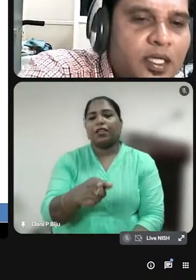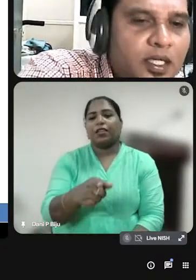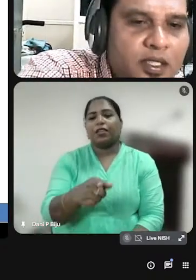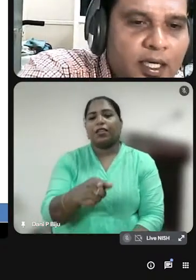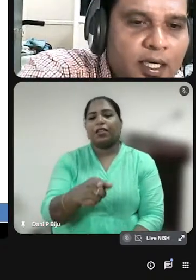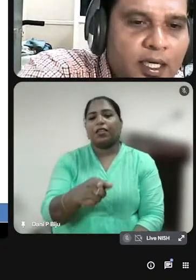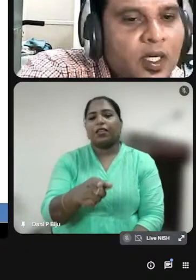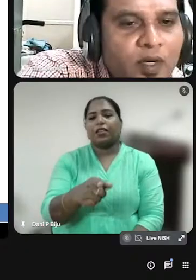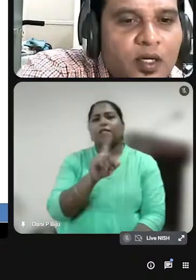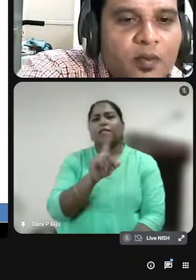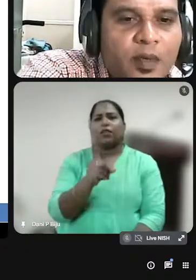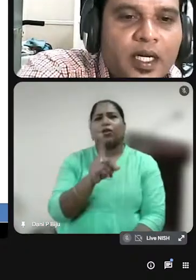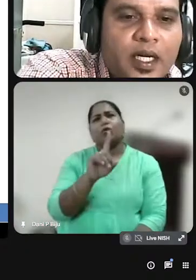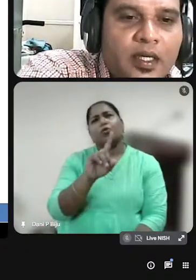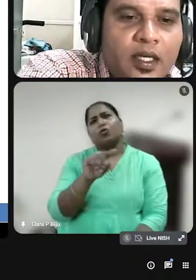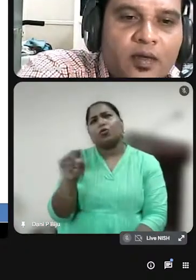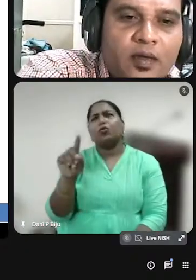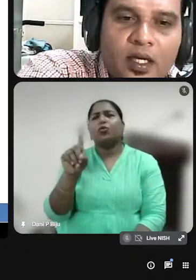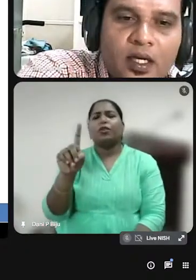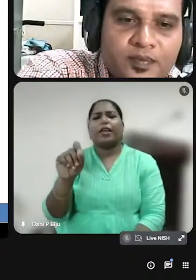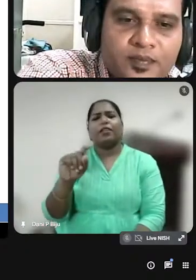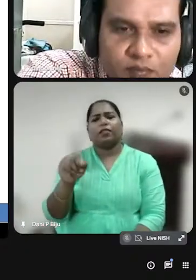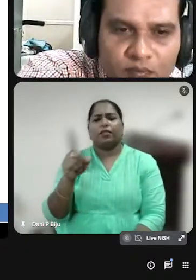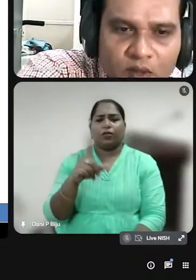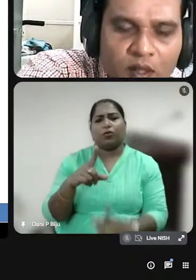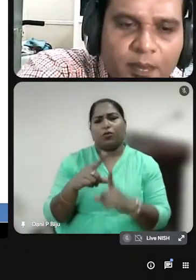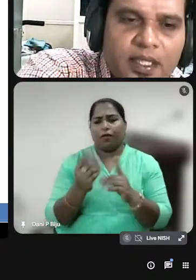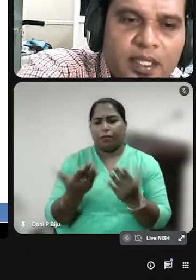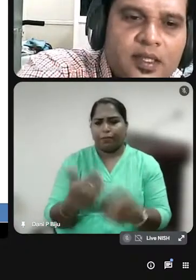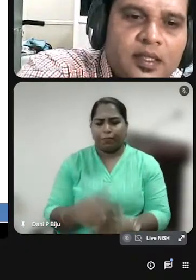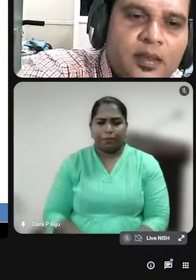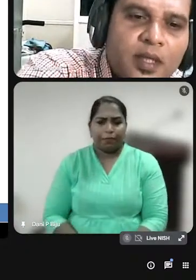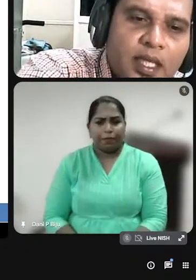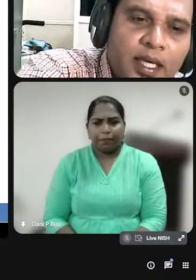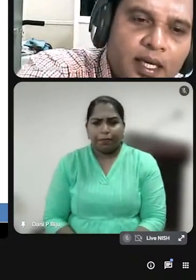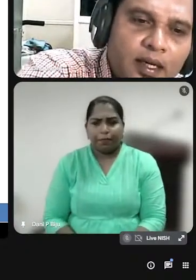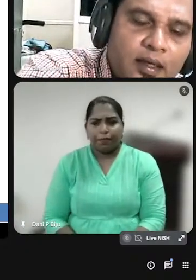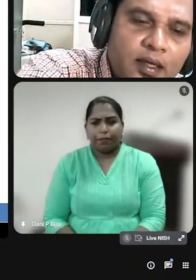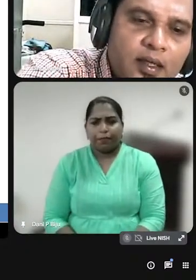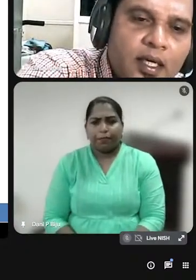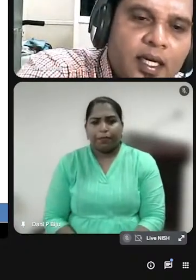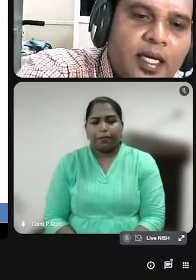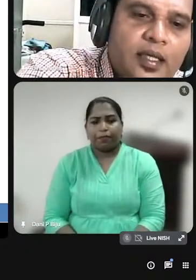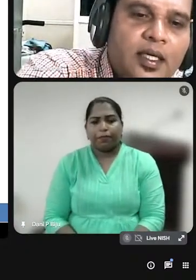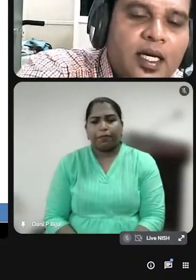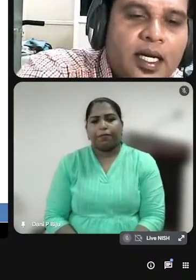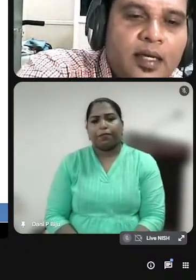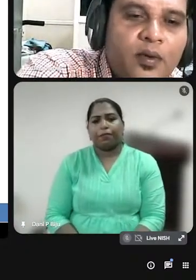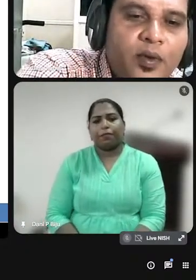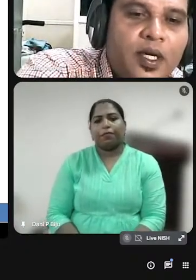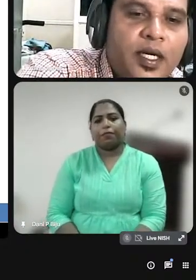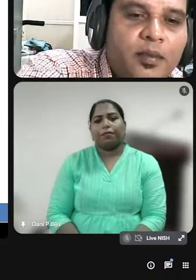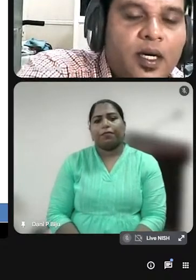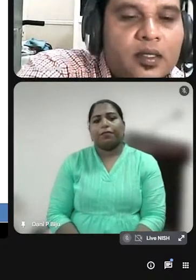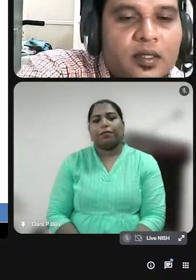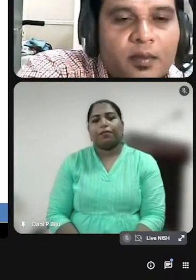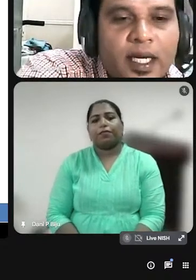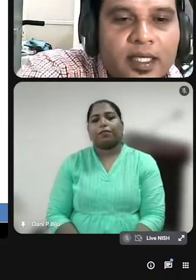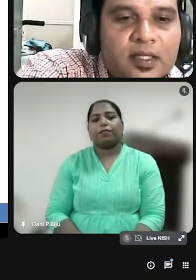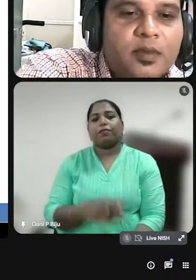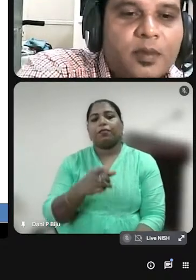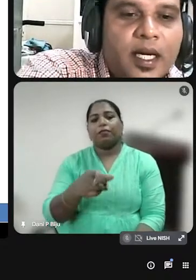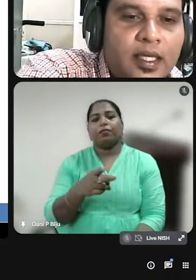ഇത് ചെയ്യുക, വീണ്ടും പഴയ രീതിയിലേക്ക്. മറ്റേ എക്സസൈസ് നമ്മൾ നേരെ കിടക്കുക, കിടന്നിട്ട് ഒരു കൈ